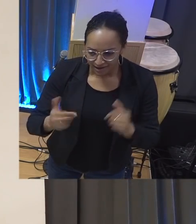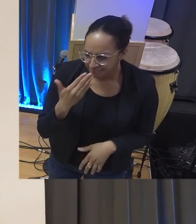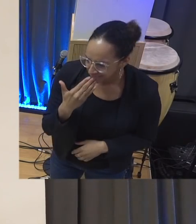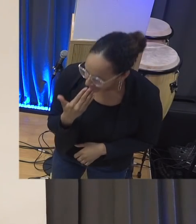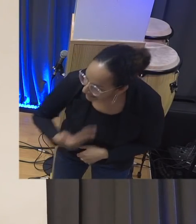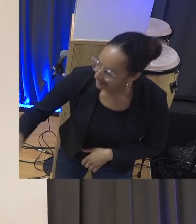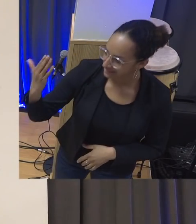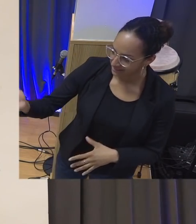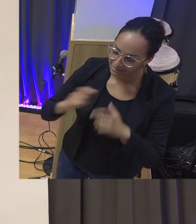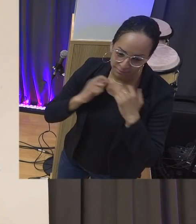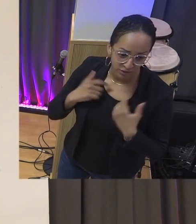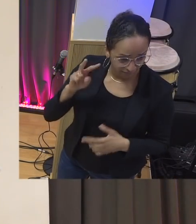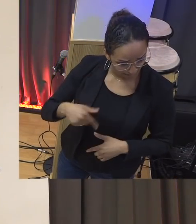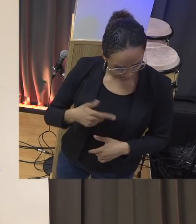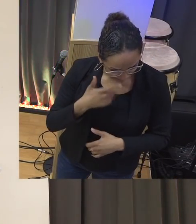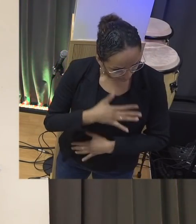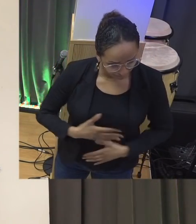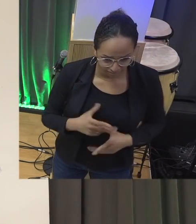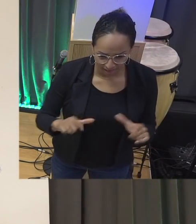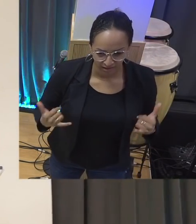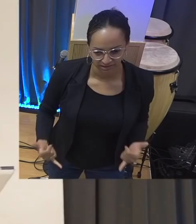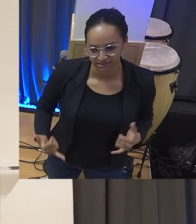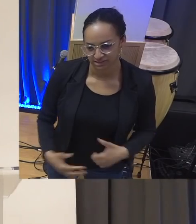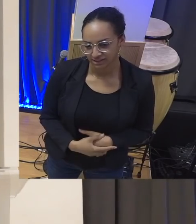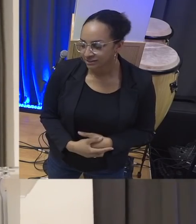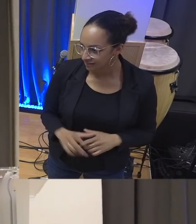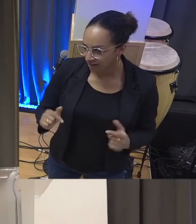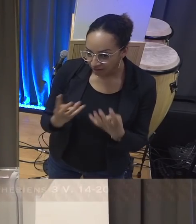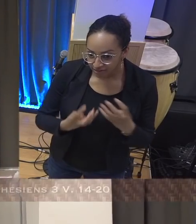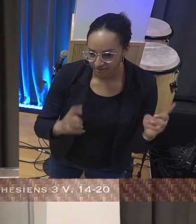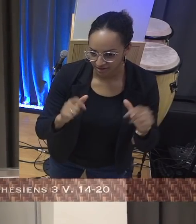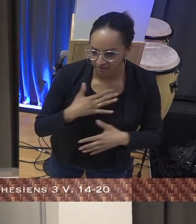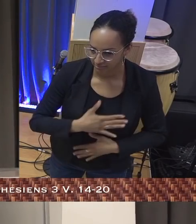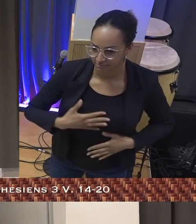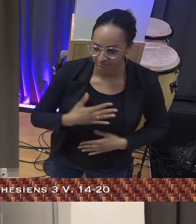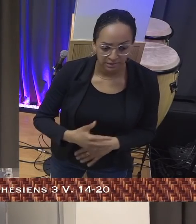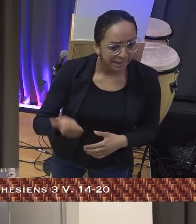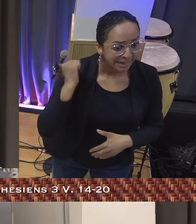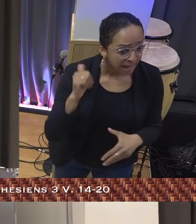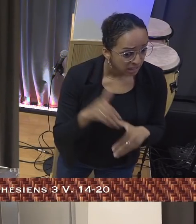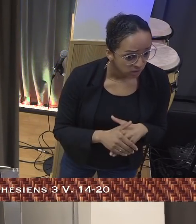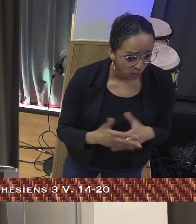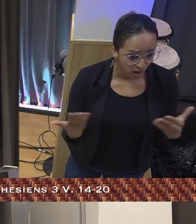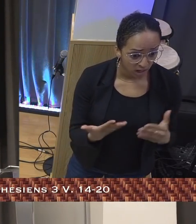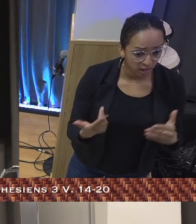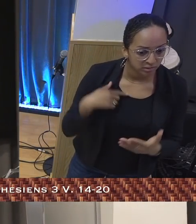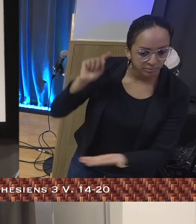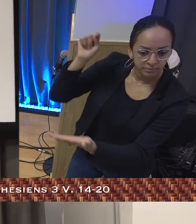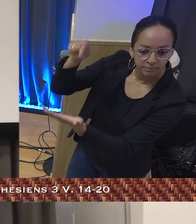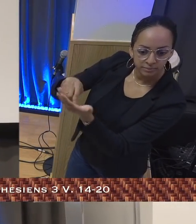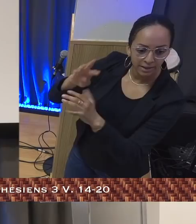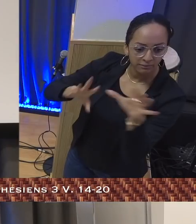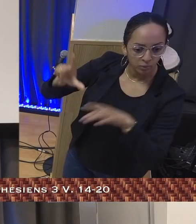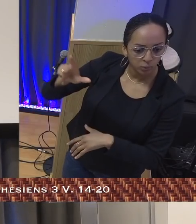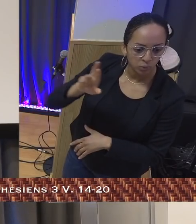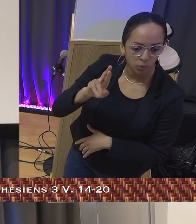merci au pasteur. Je suis vraiment heureux d'être là, ici avec vous ce matin. Hier soir, j'étais à Rueil-Malmaison où